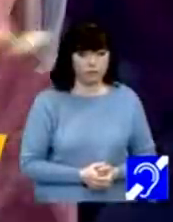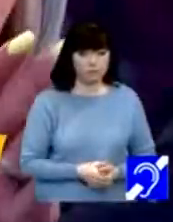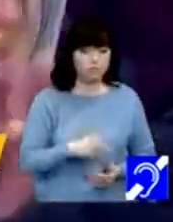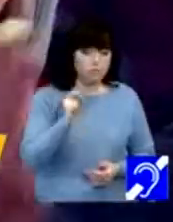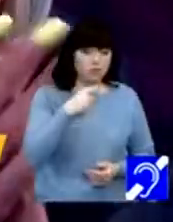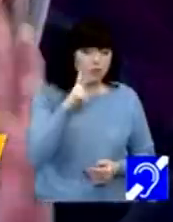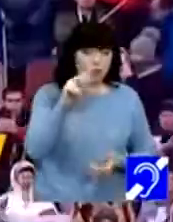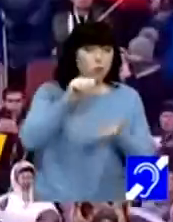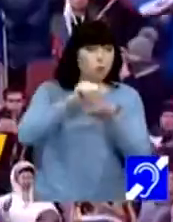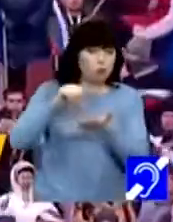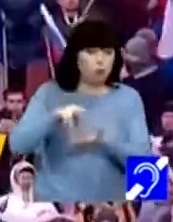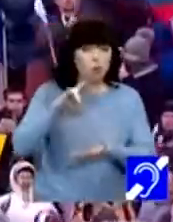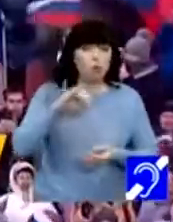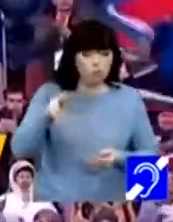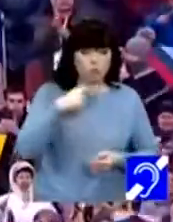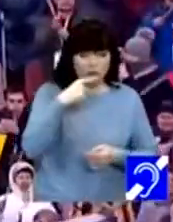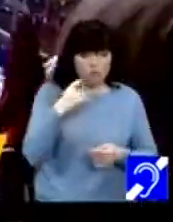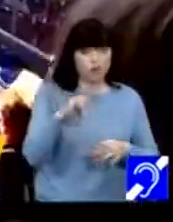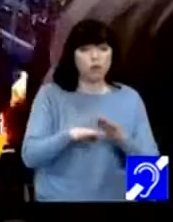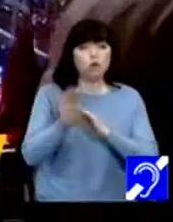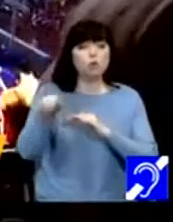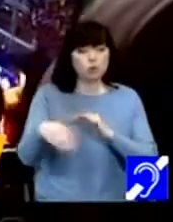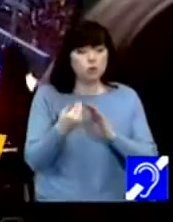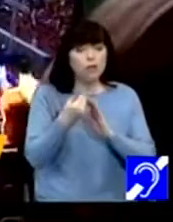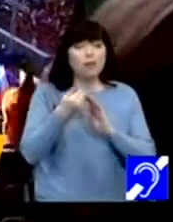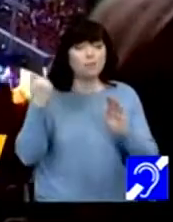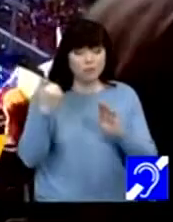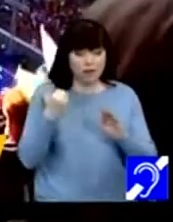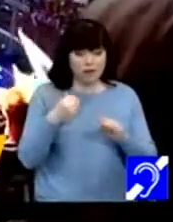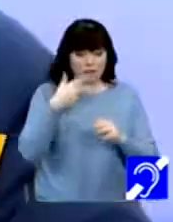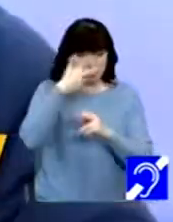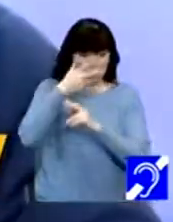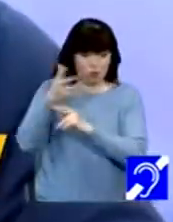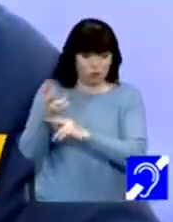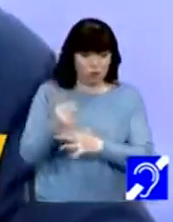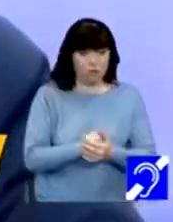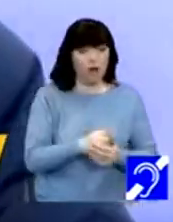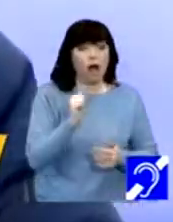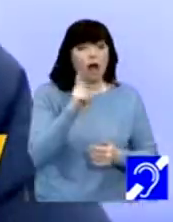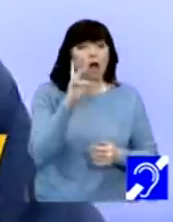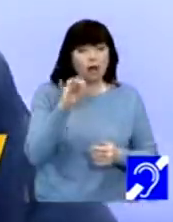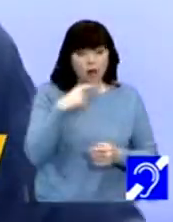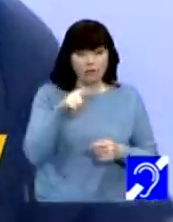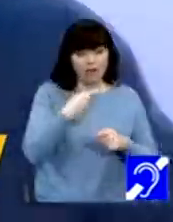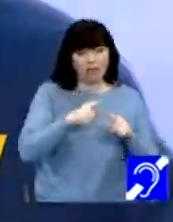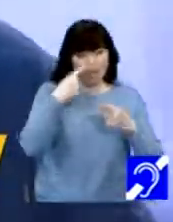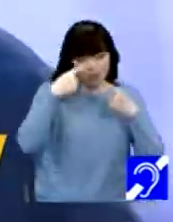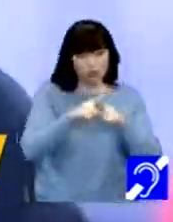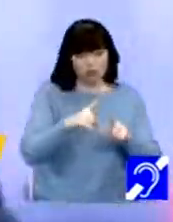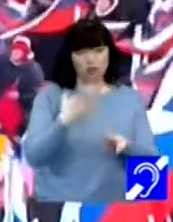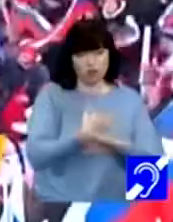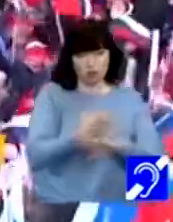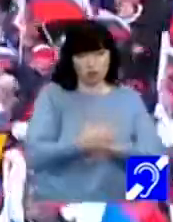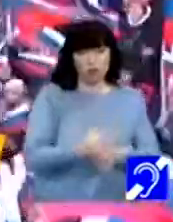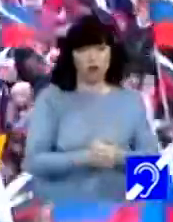Potrivit unor participanți, Putin a vorbit și a părăsit scena înainte ca intervenția lui să fie difuzată, iar Kremlinul a vorbit de o defecțiune tehnică. Potrivit